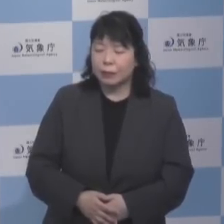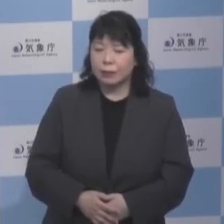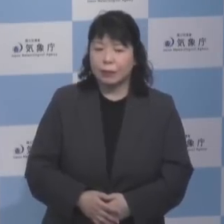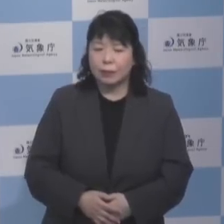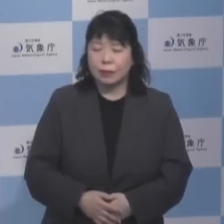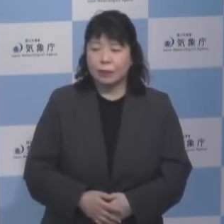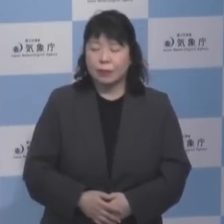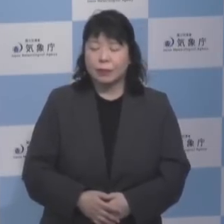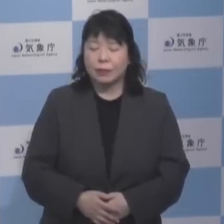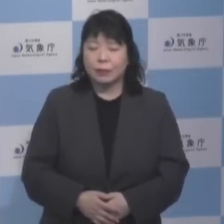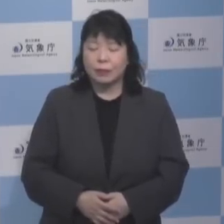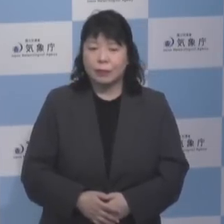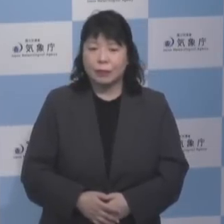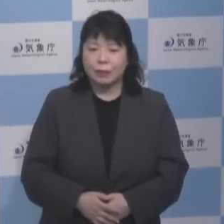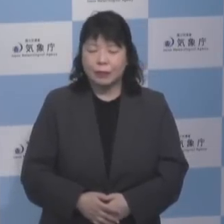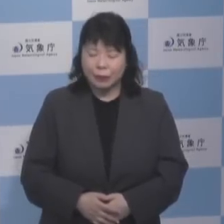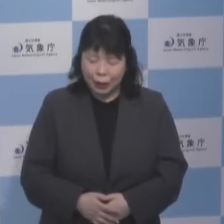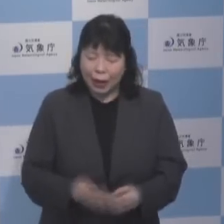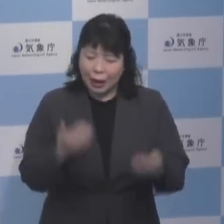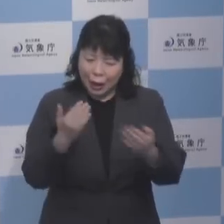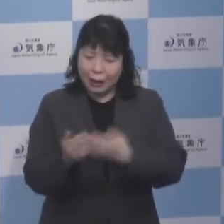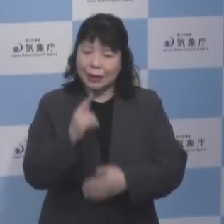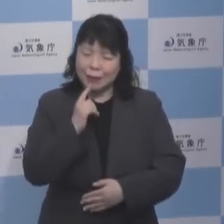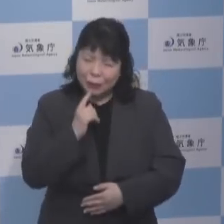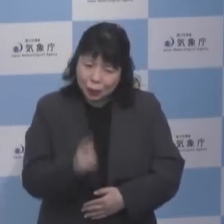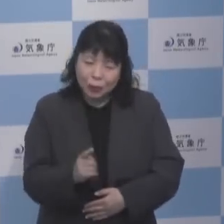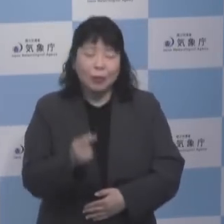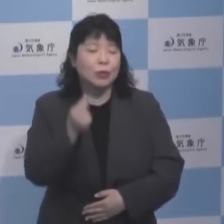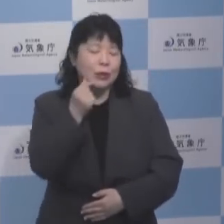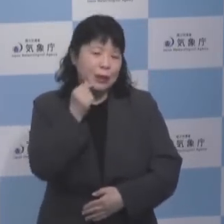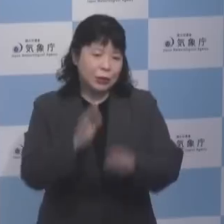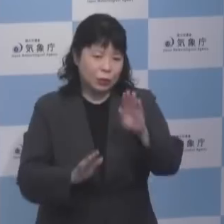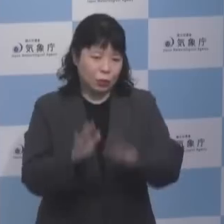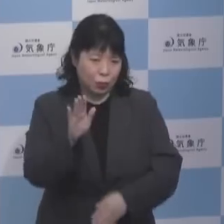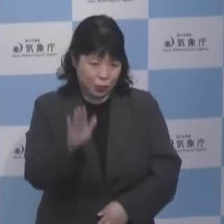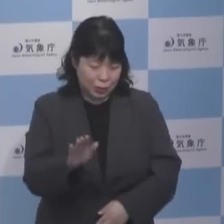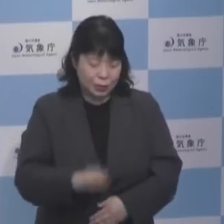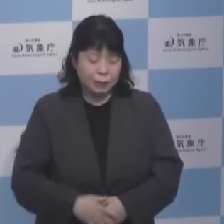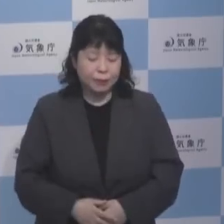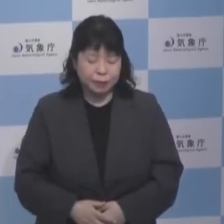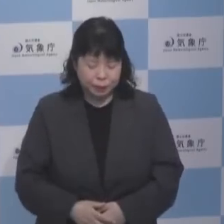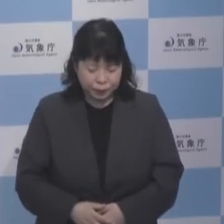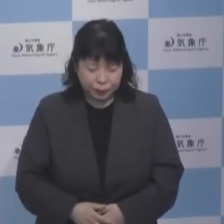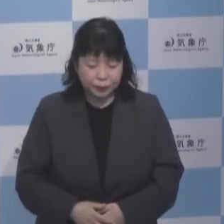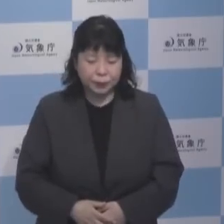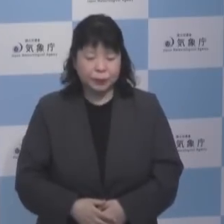そう言い切っていいかがちょっと分かりません。 分かりました、どうした。